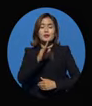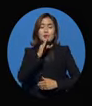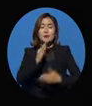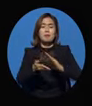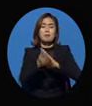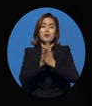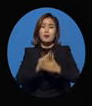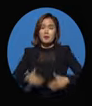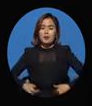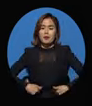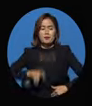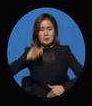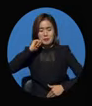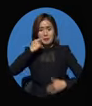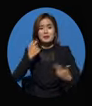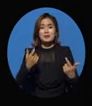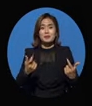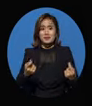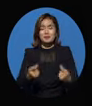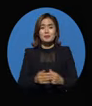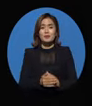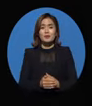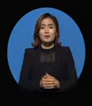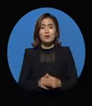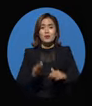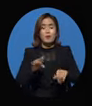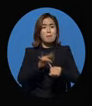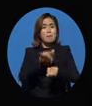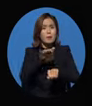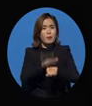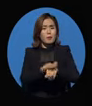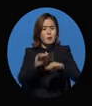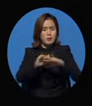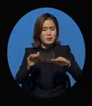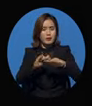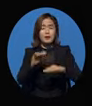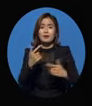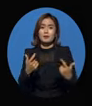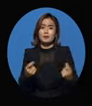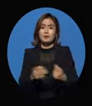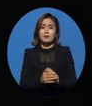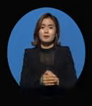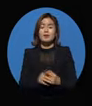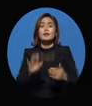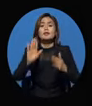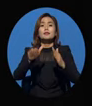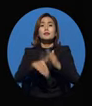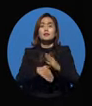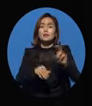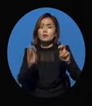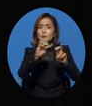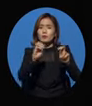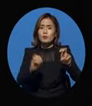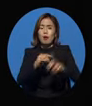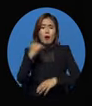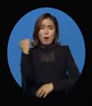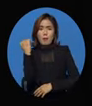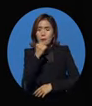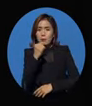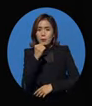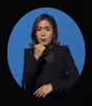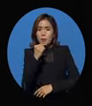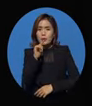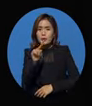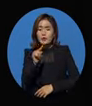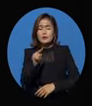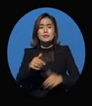변화가 필요한데 어렵습니다 기존 반성 대로 해석합니다 이래가지고 20% 넘는 엄격한 이